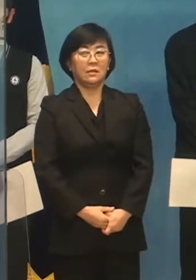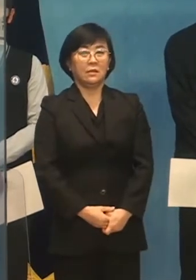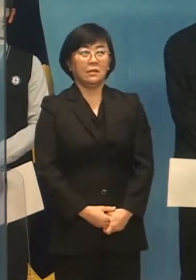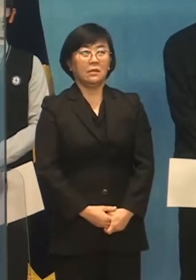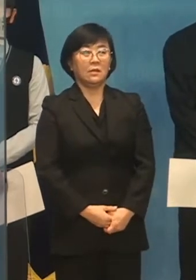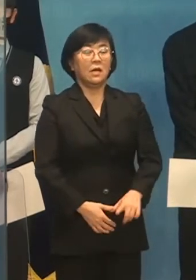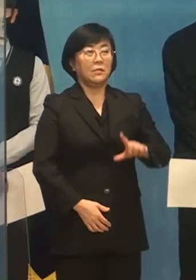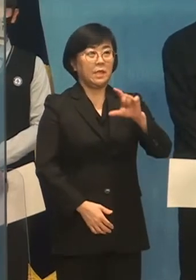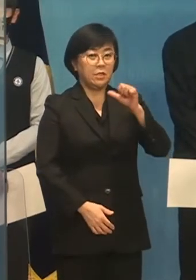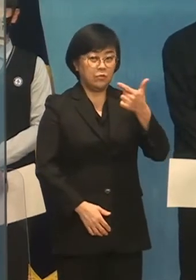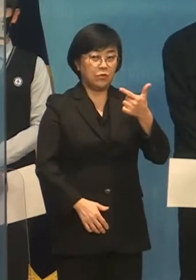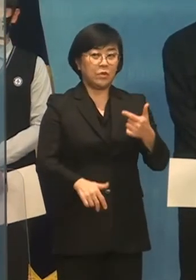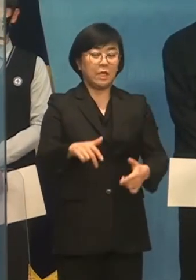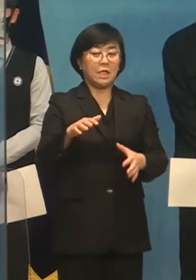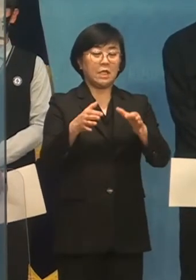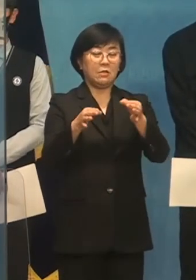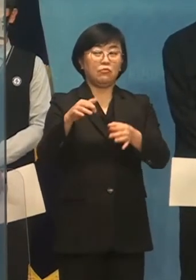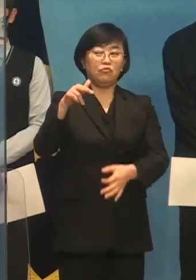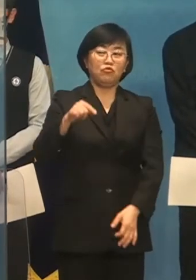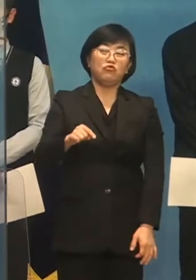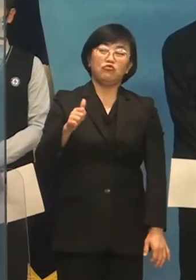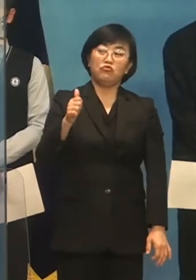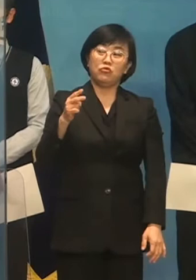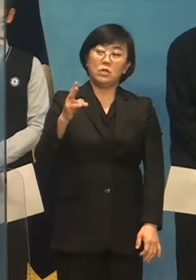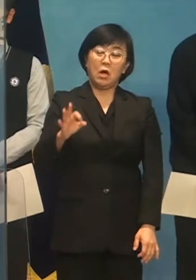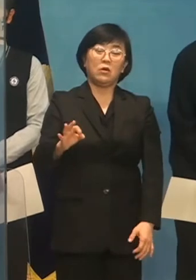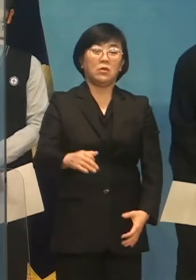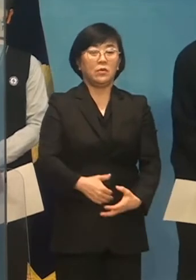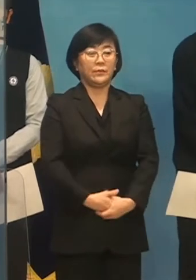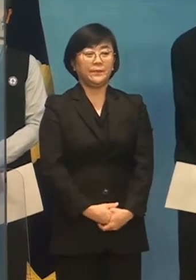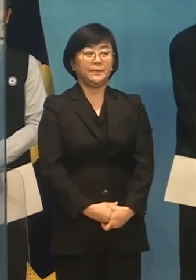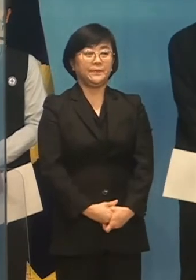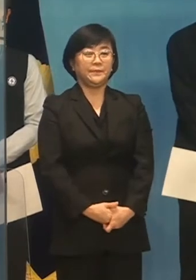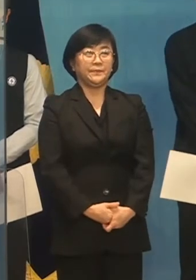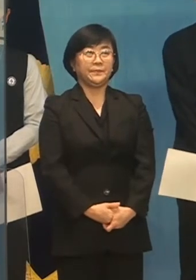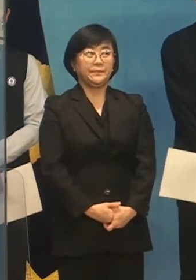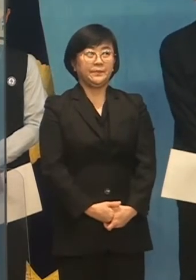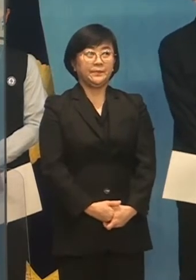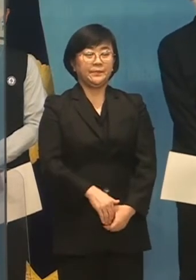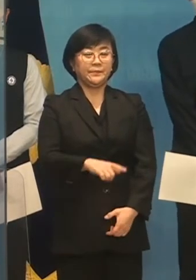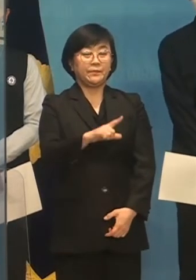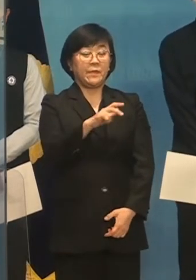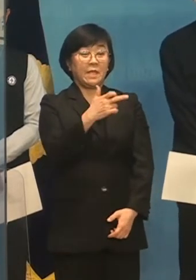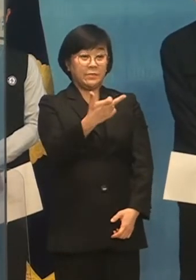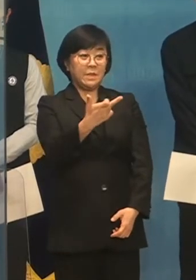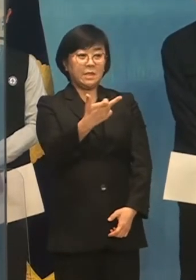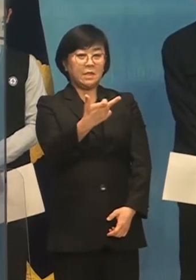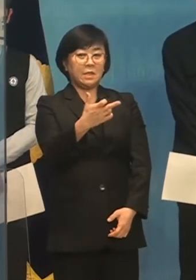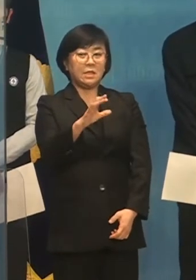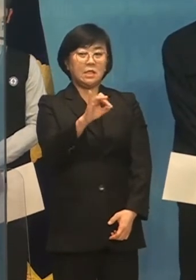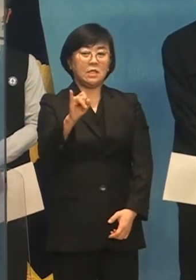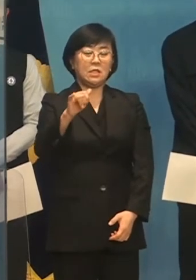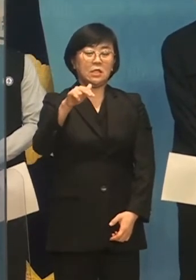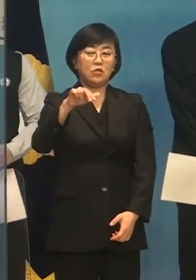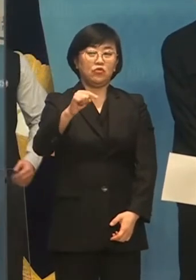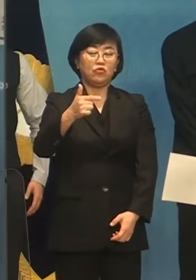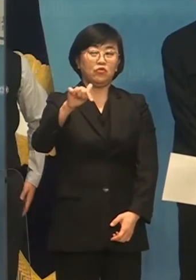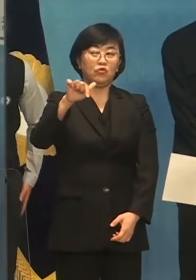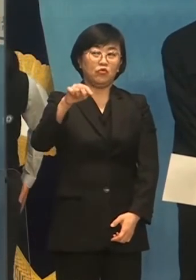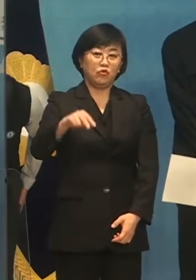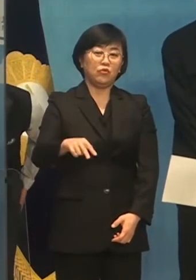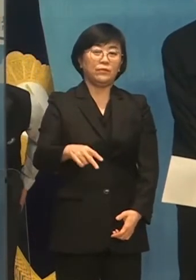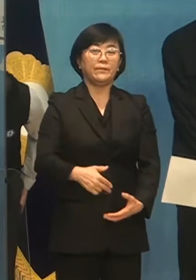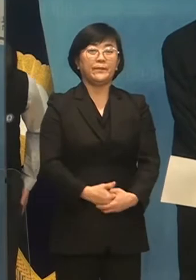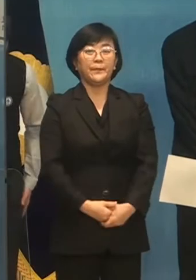만 16세 김주형님 참석하셨습니다. 만 17세 이준규님